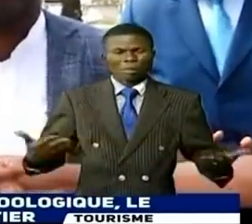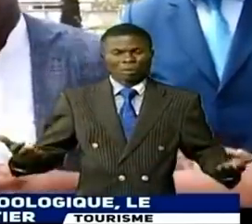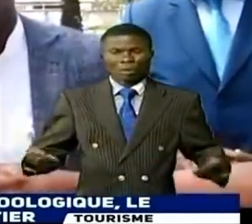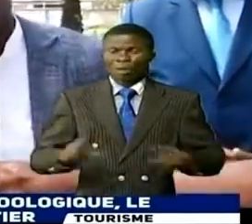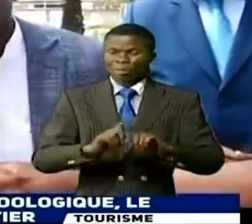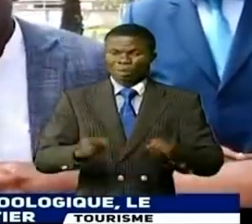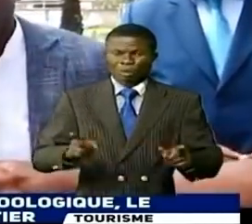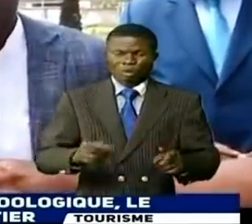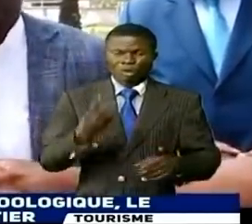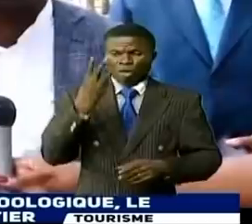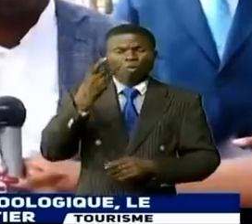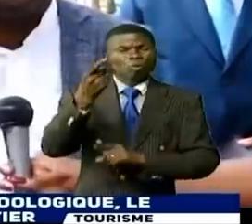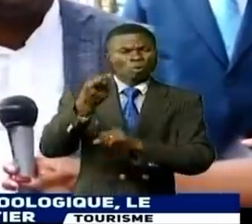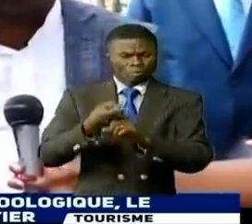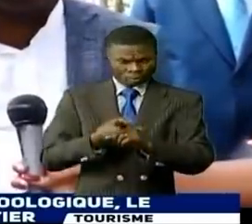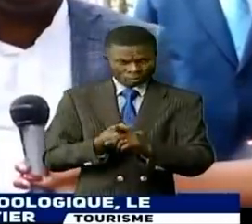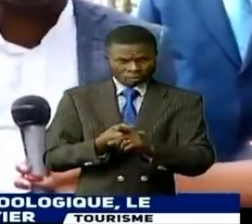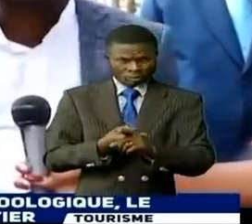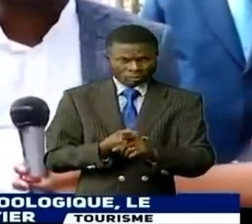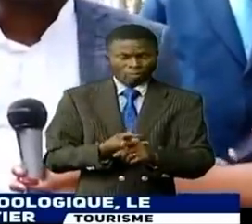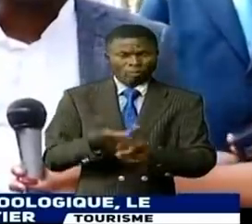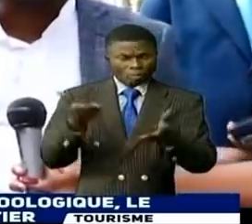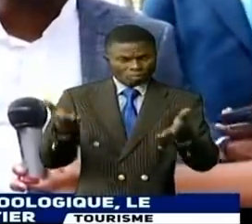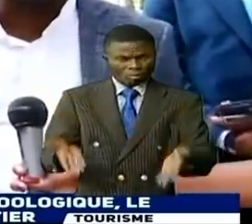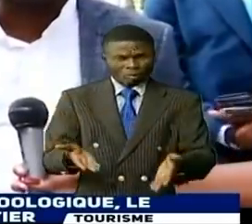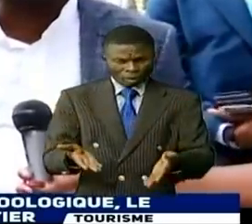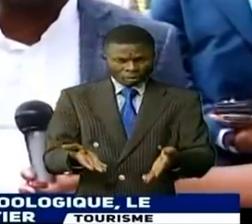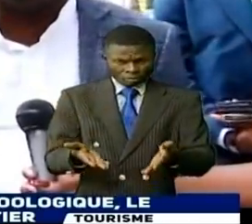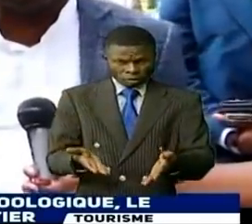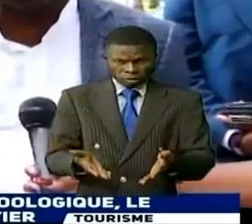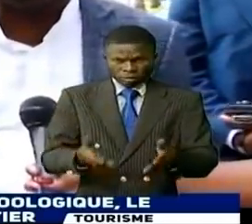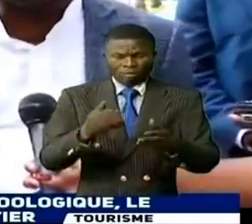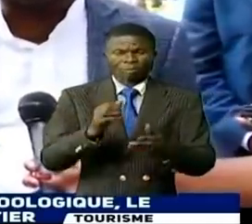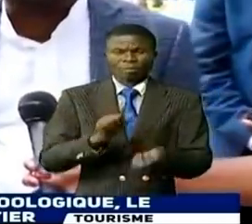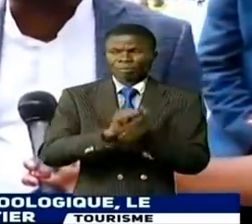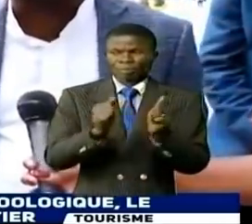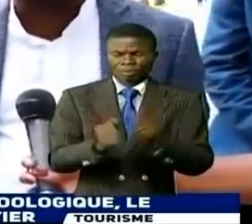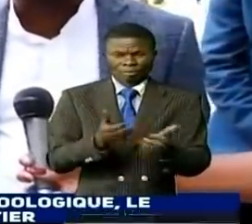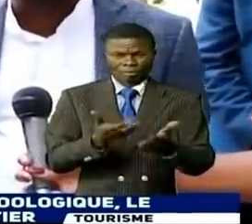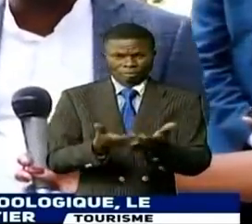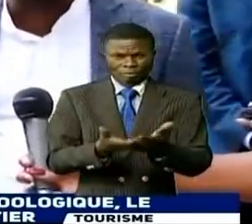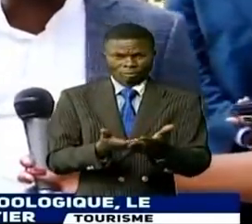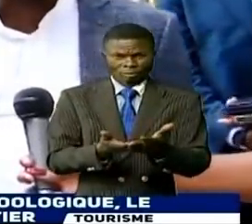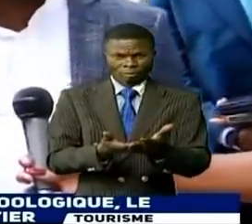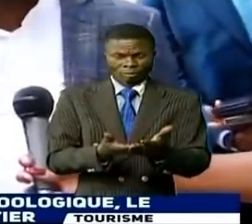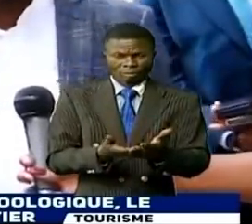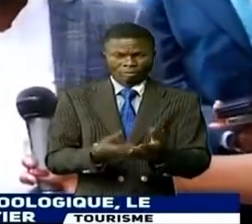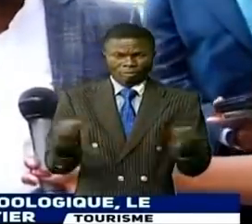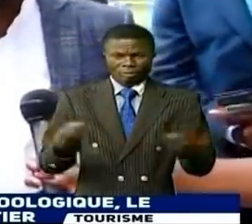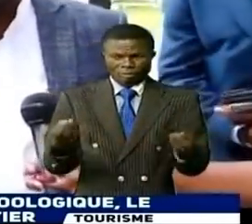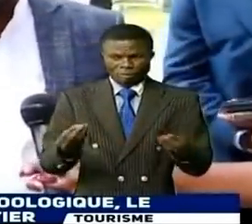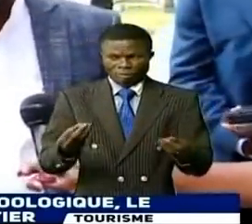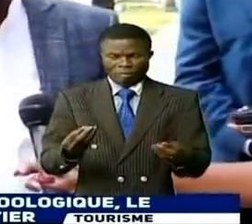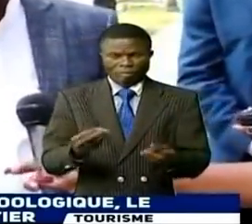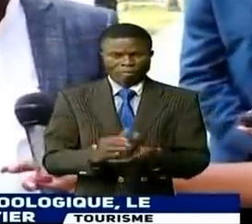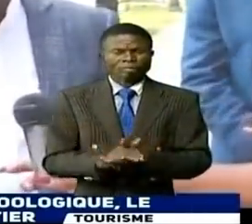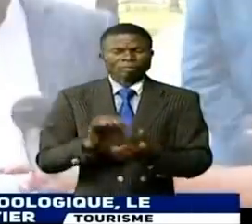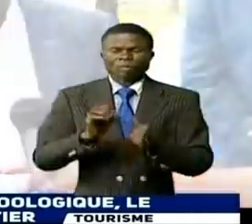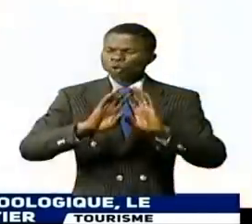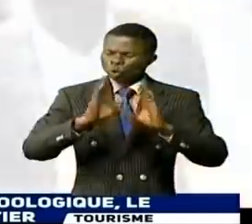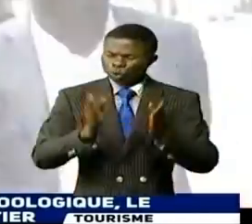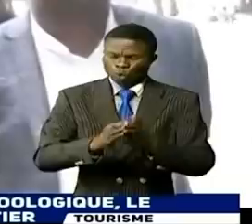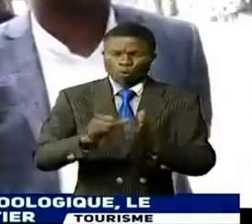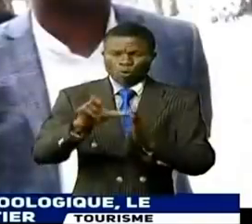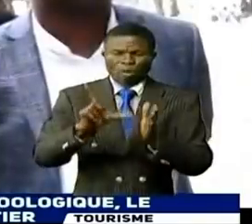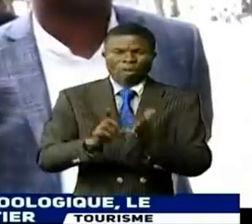de 3 mois, ils résistent, eh bien, c'était le moment de faire recours à la justice afin qu'une bonne procédure soit entamée pour